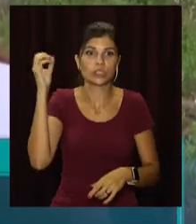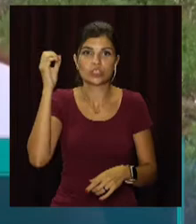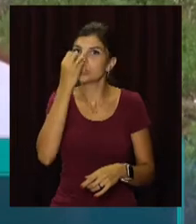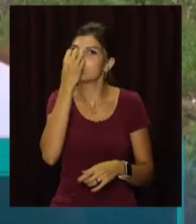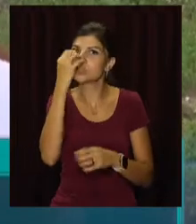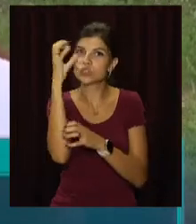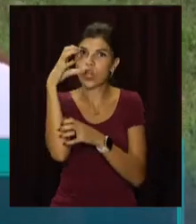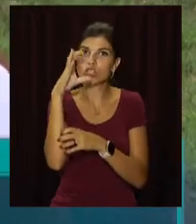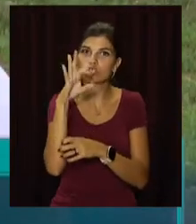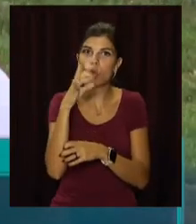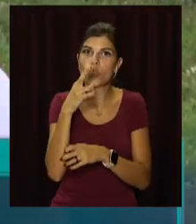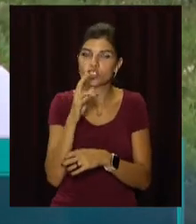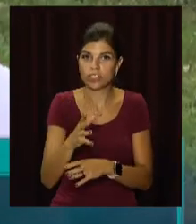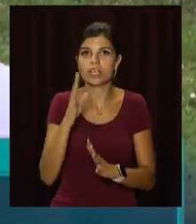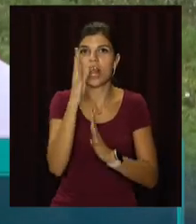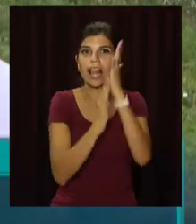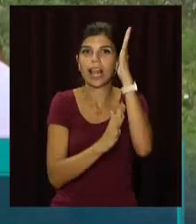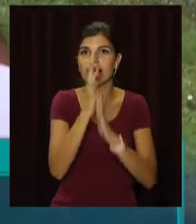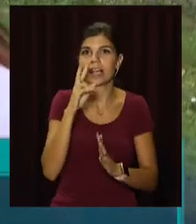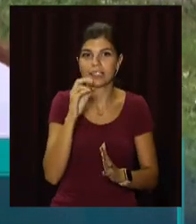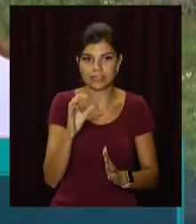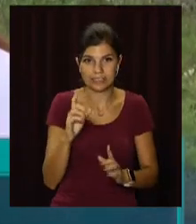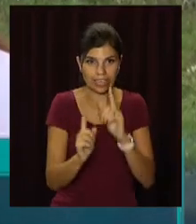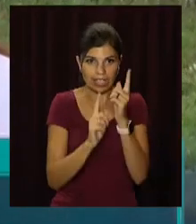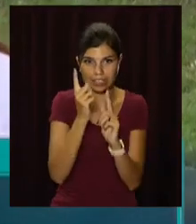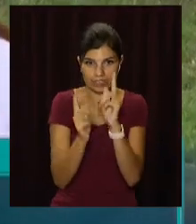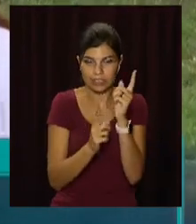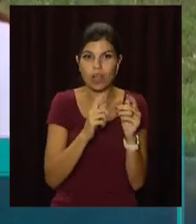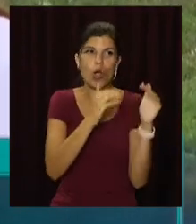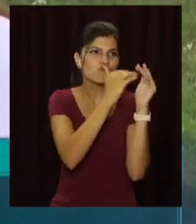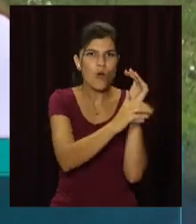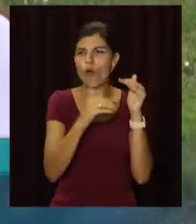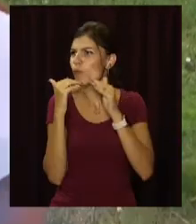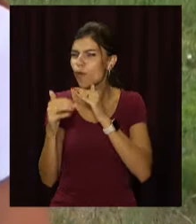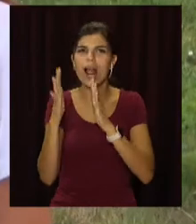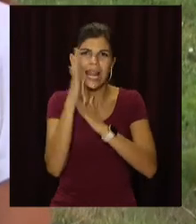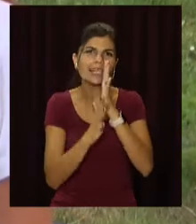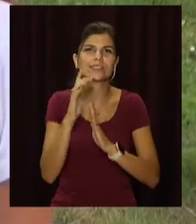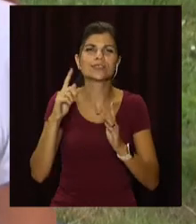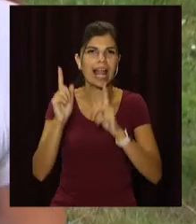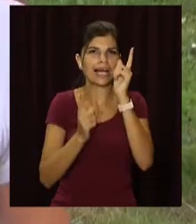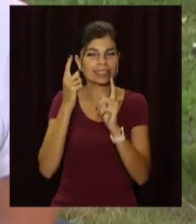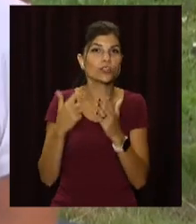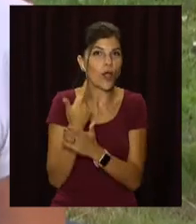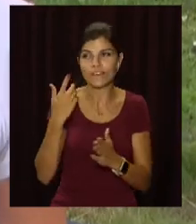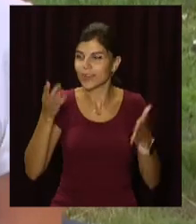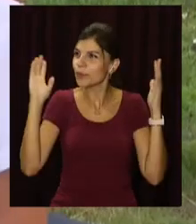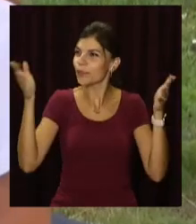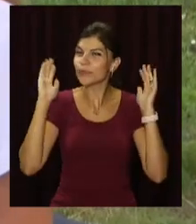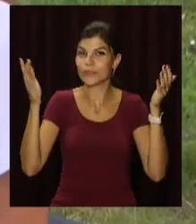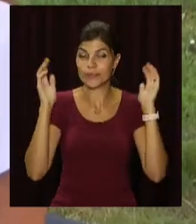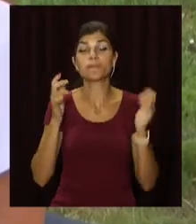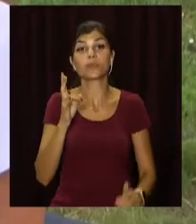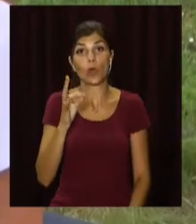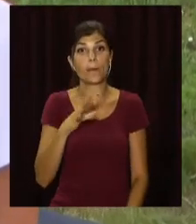соняшник, ліс, поле з одної сторони, з другої, потім знову ліс. Але були